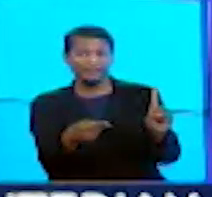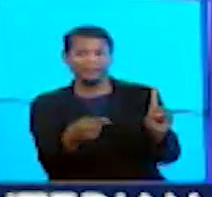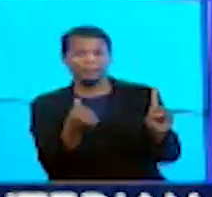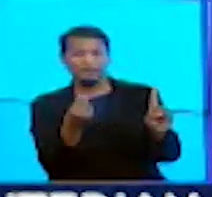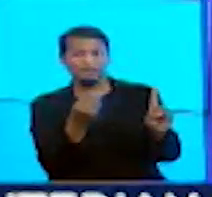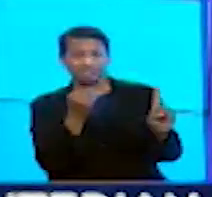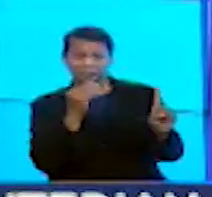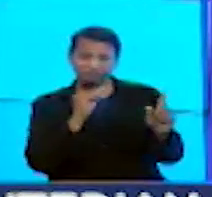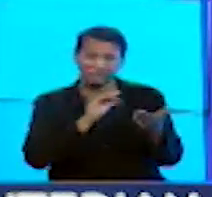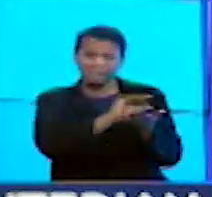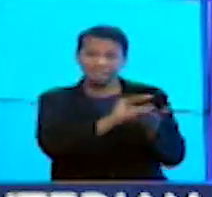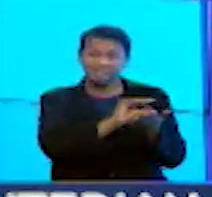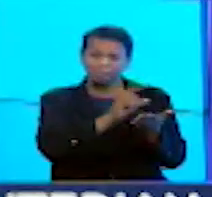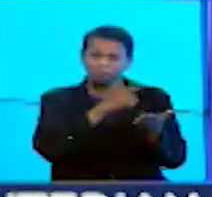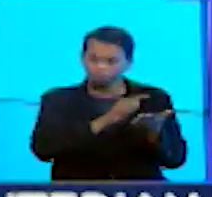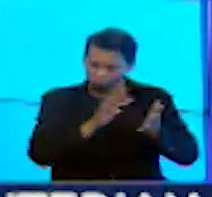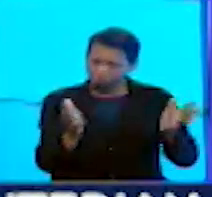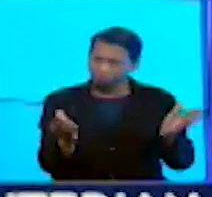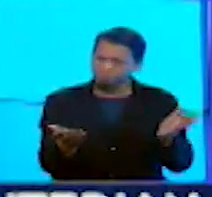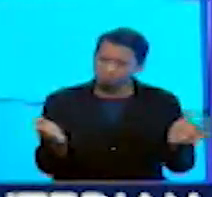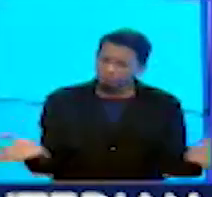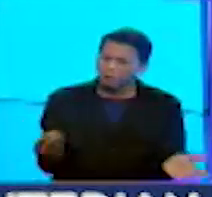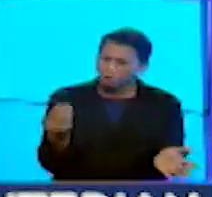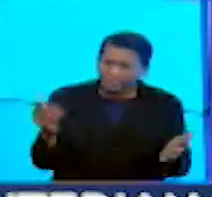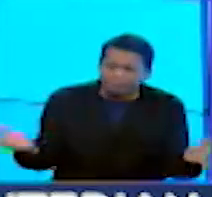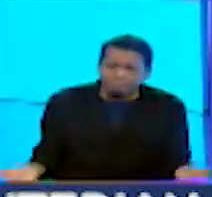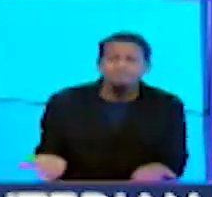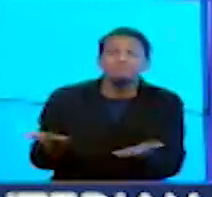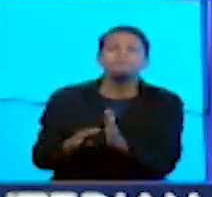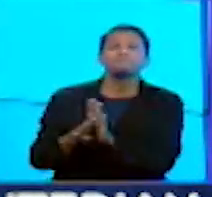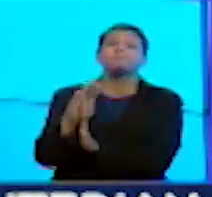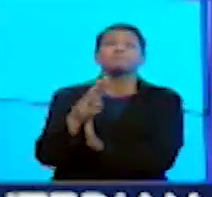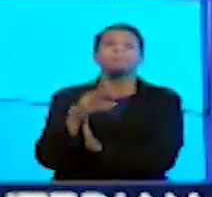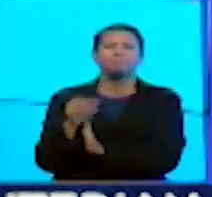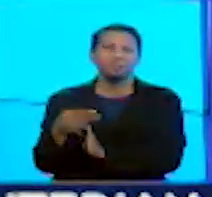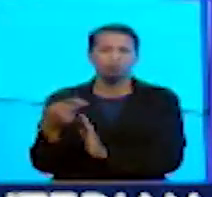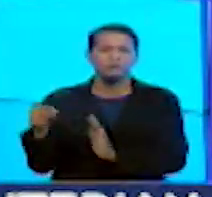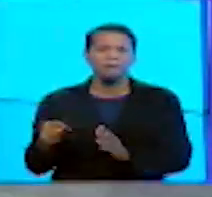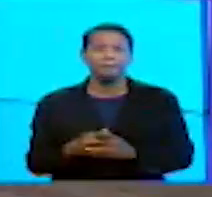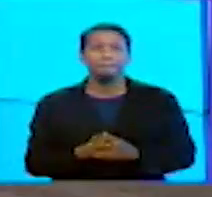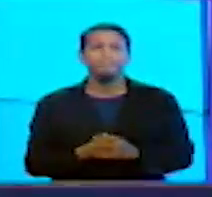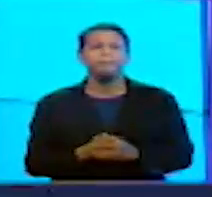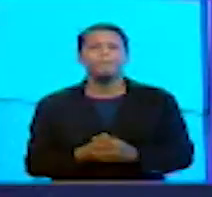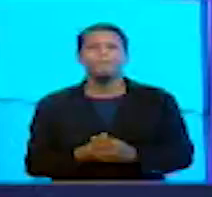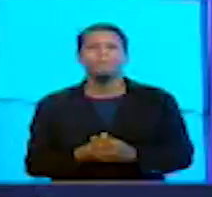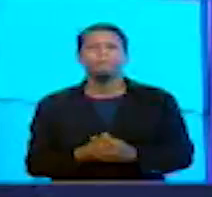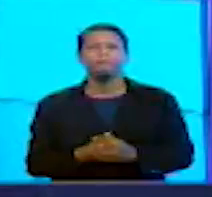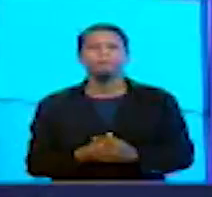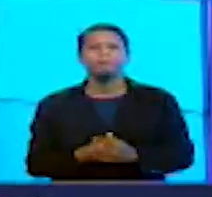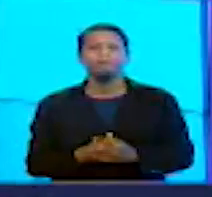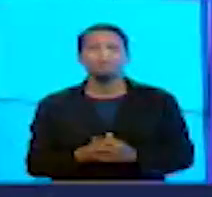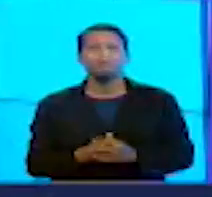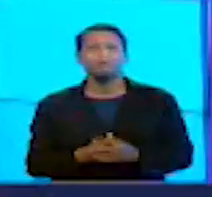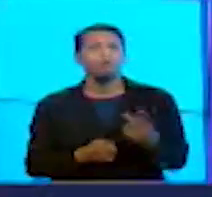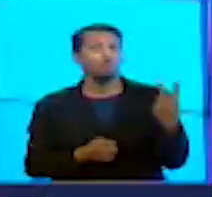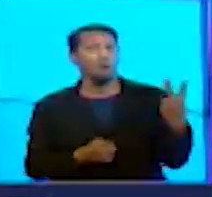memicu perkembangan atau pertumbuhan ekonomi di demokrasi. Baik, Bang Fadjrul, kalau kita bicara dua kementerian tadi ya, mungkin pertama kita